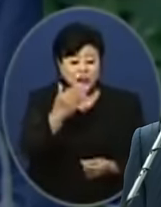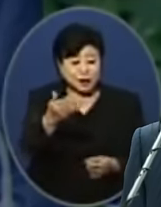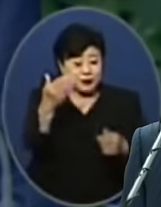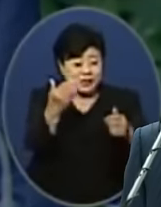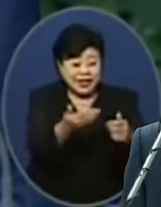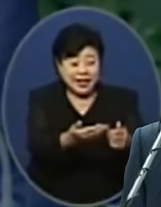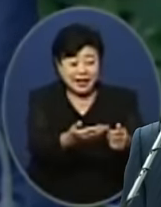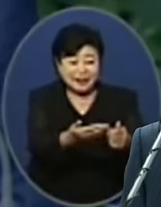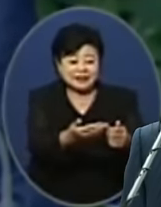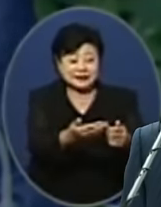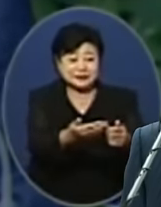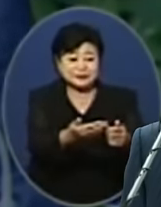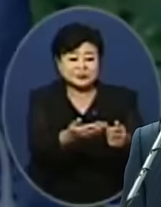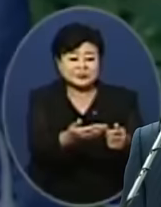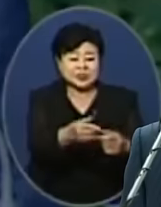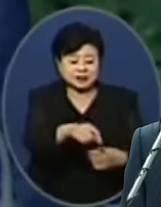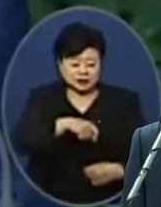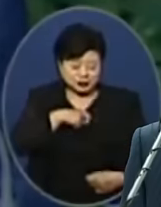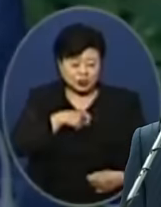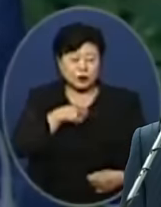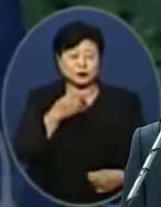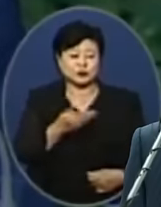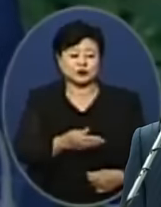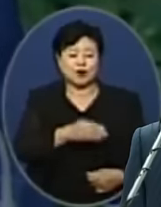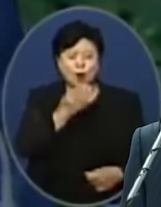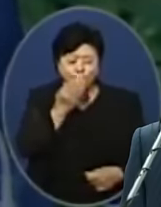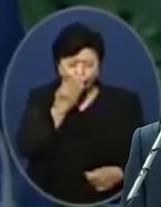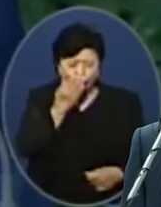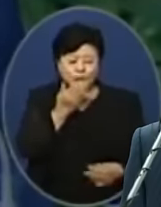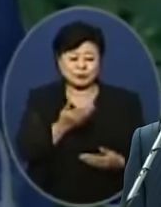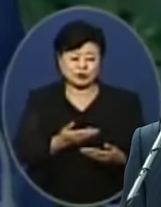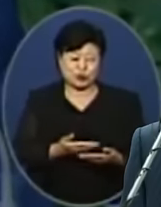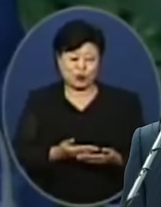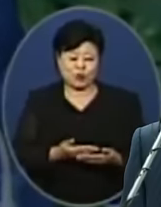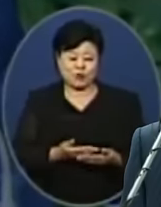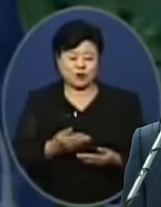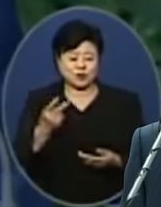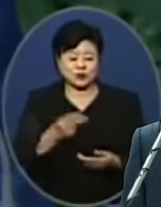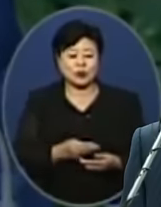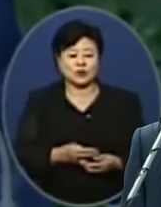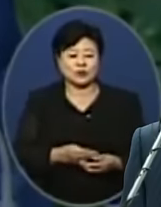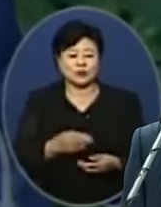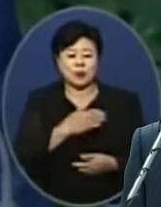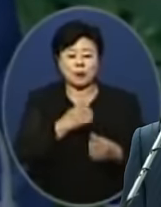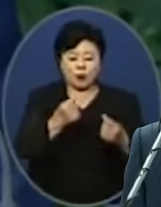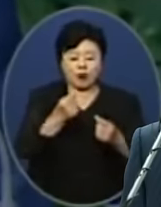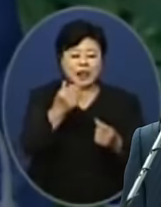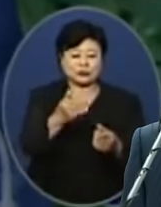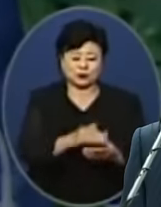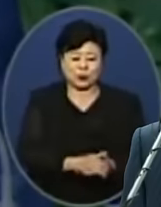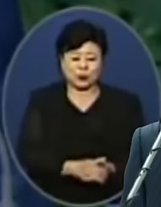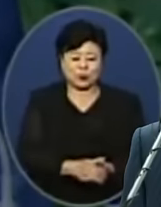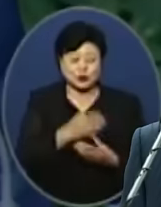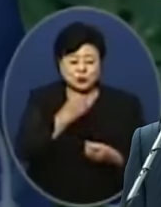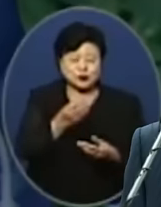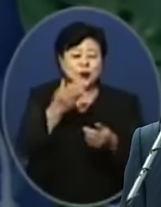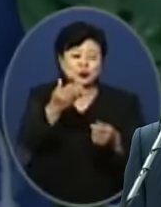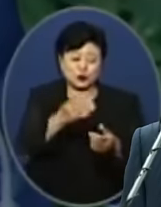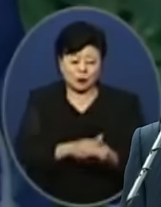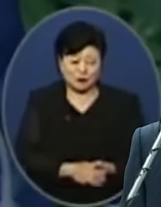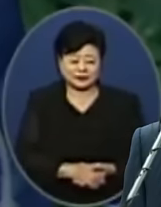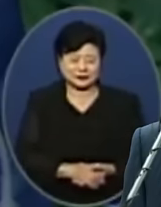여러분에게 의로움을 주시고 거룩함을 주시고 심신의 건강을 주시고 축복을